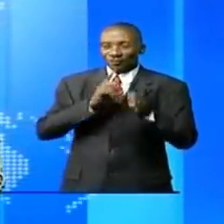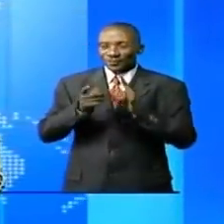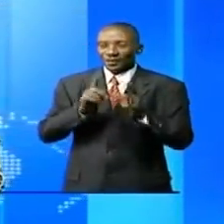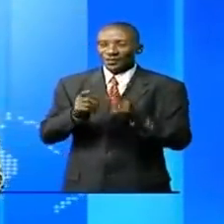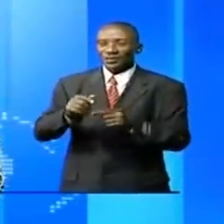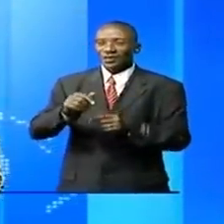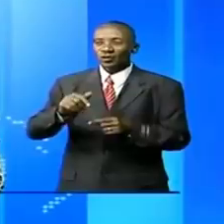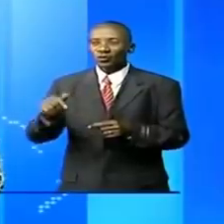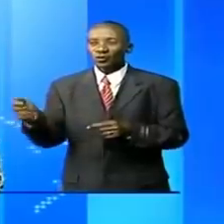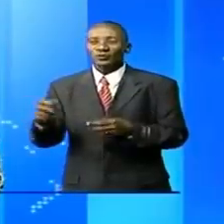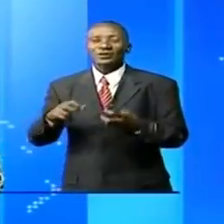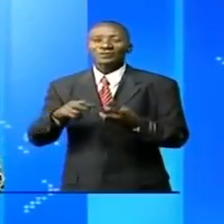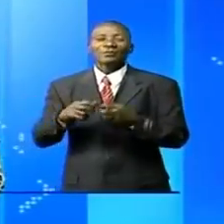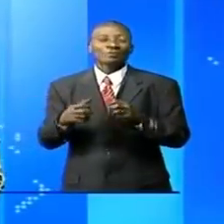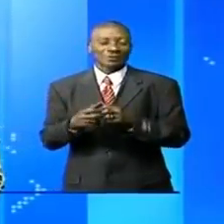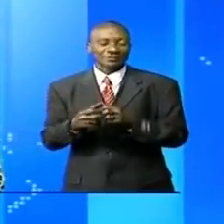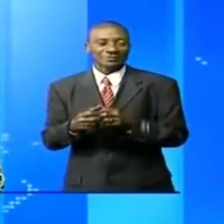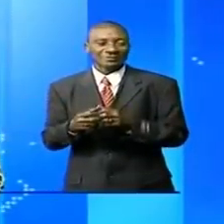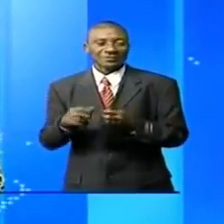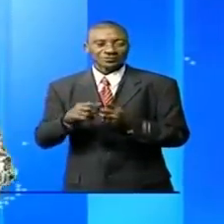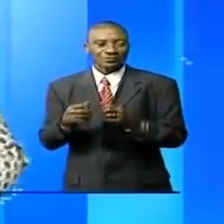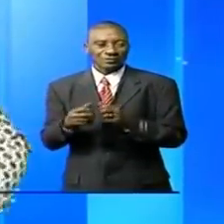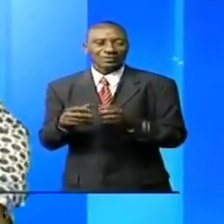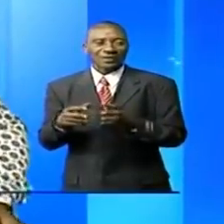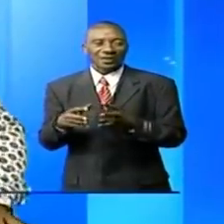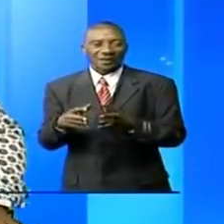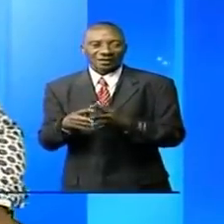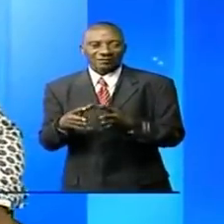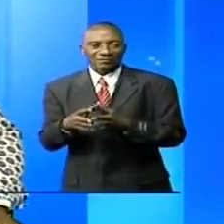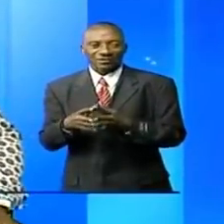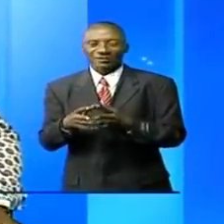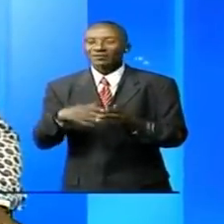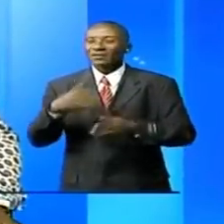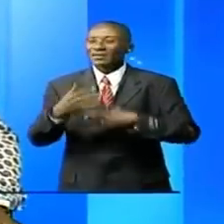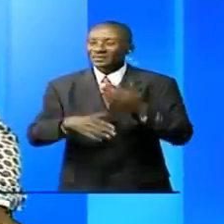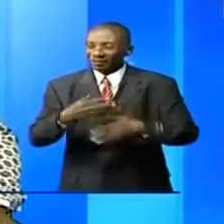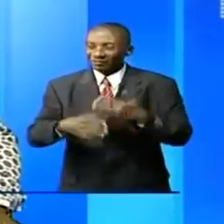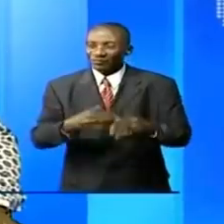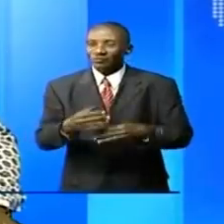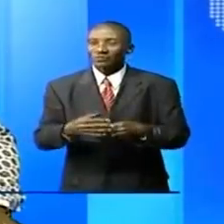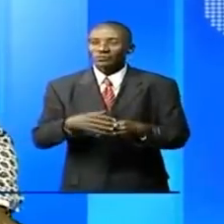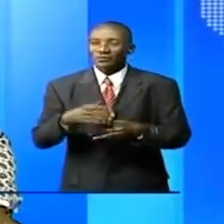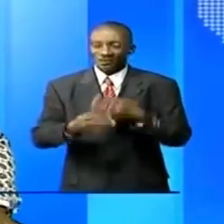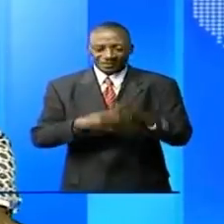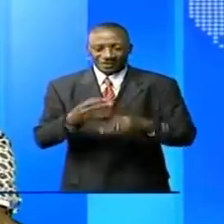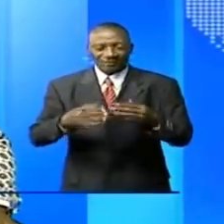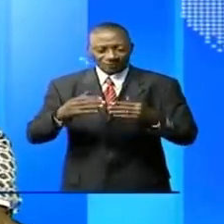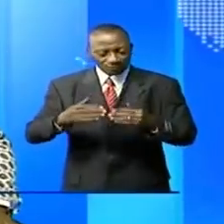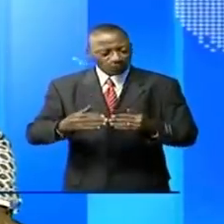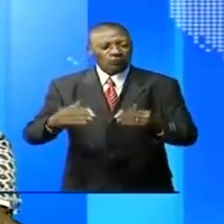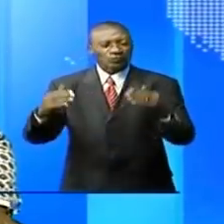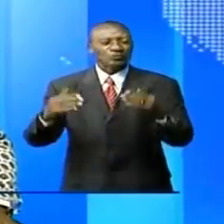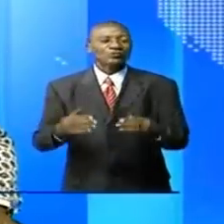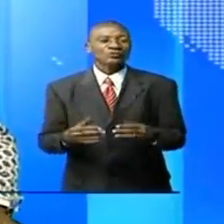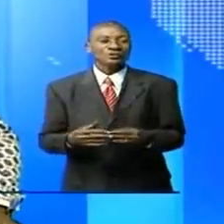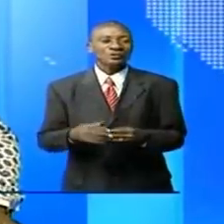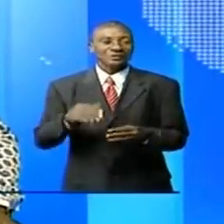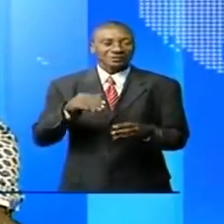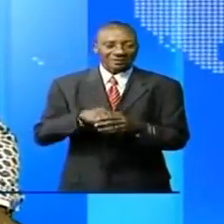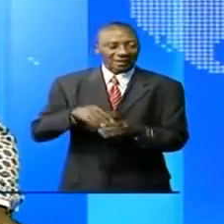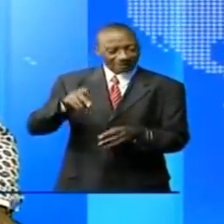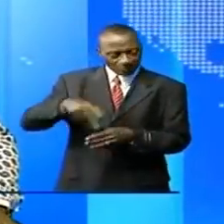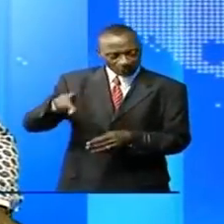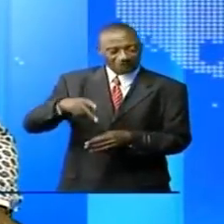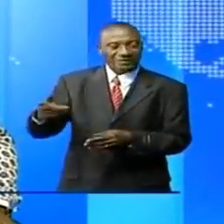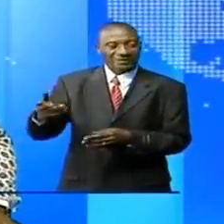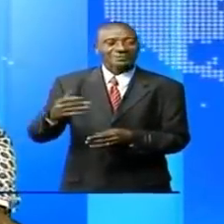reliées par un pont baptisé Fatshi Béton. De travaux tous déjà à leur fin et sont financés par la municipalité de Dilala. Les détails dans